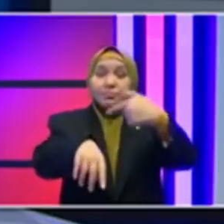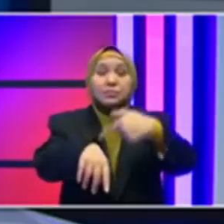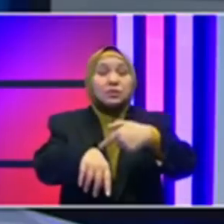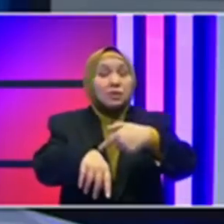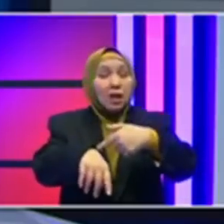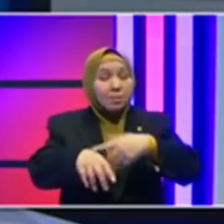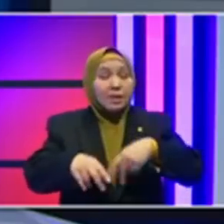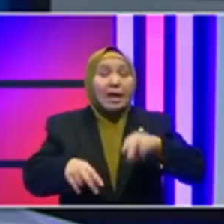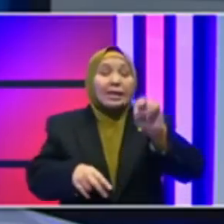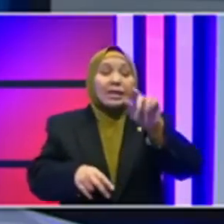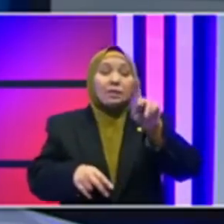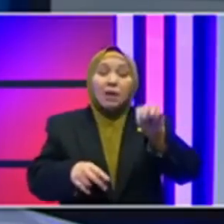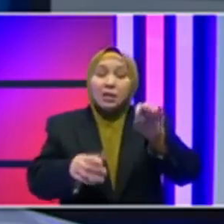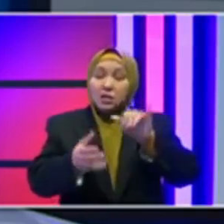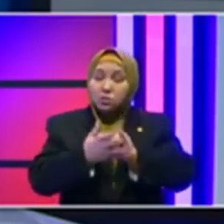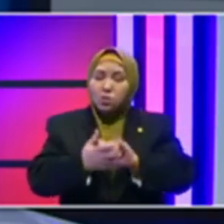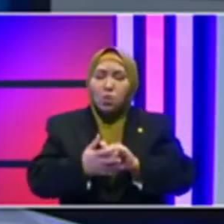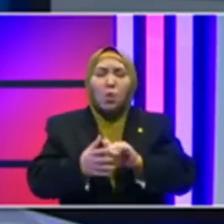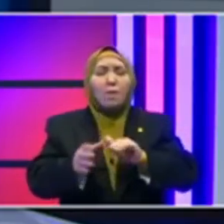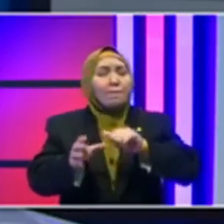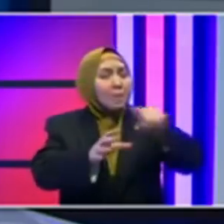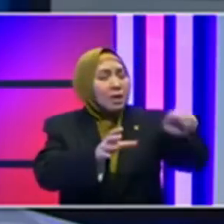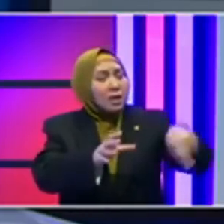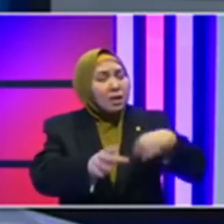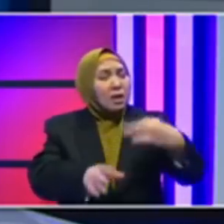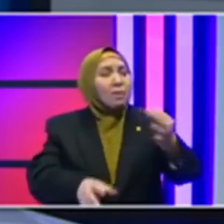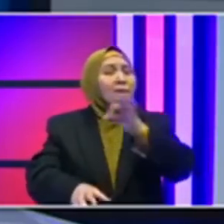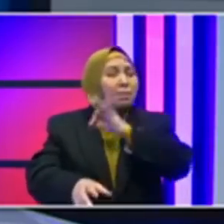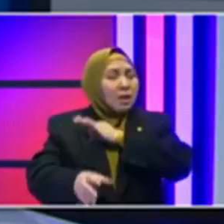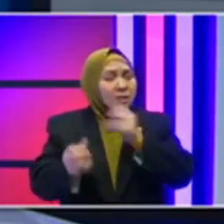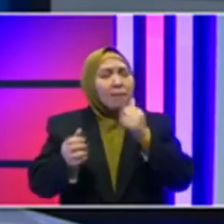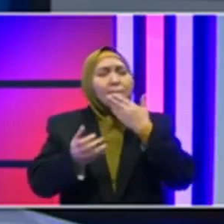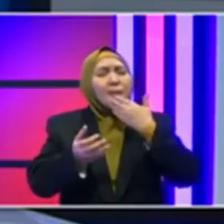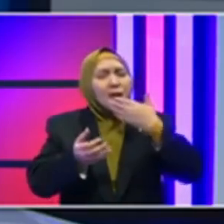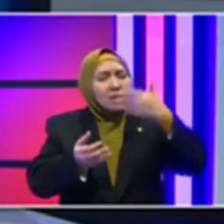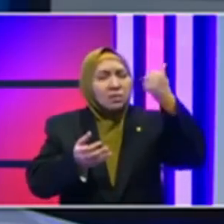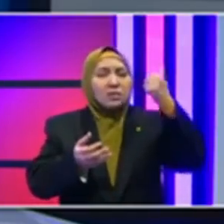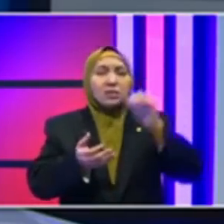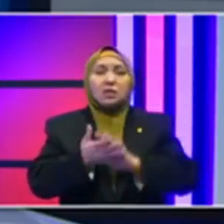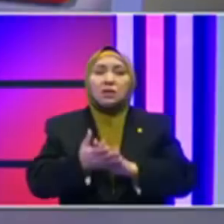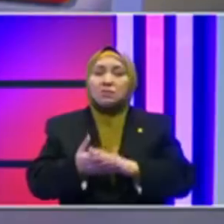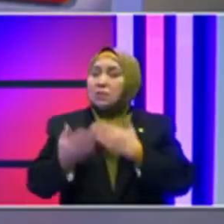nikmat-nikmat itu mereka manfaatkan sebaik yang mungkin